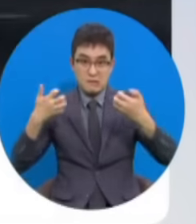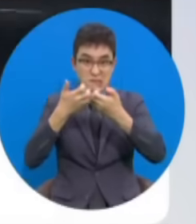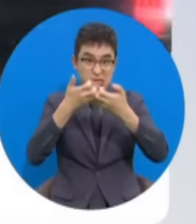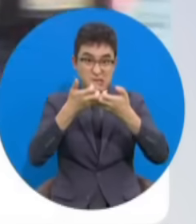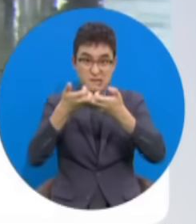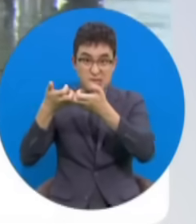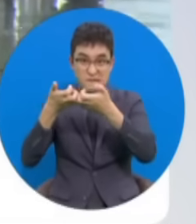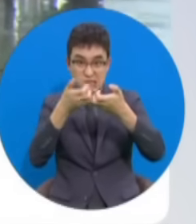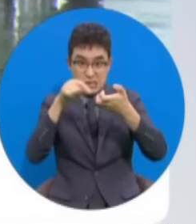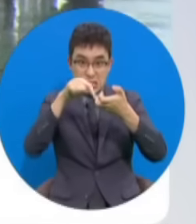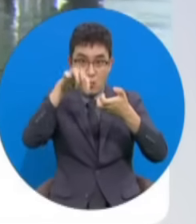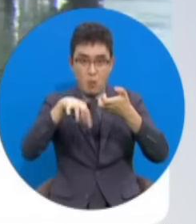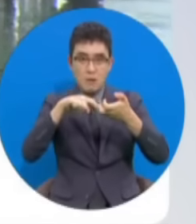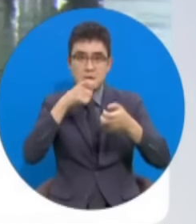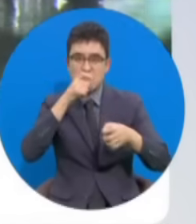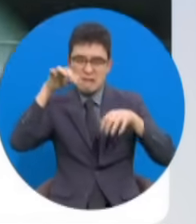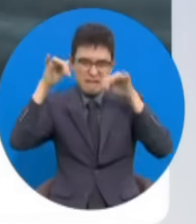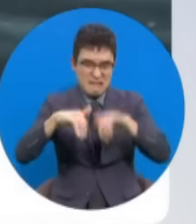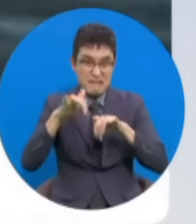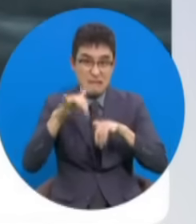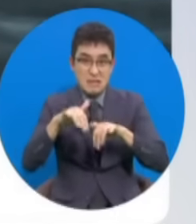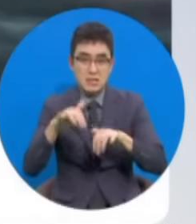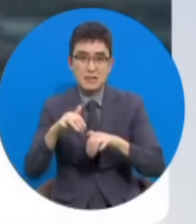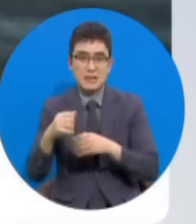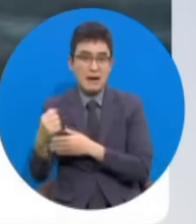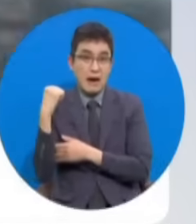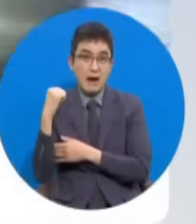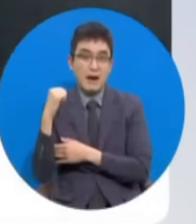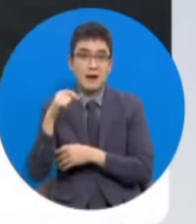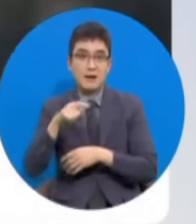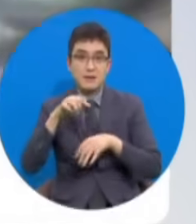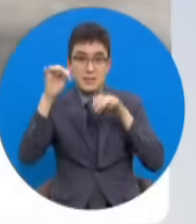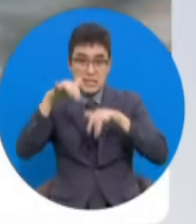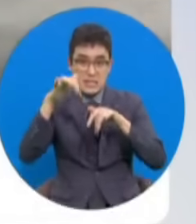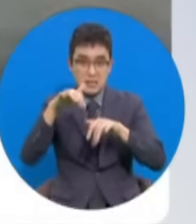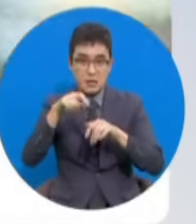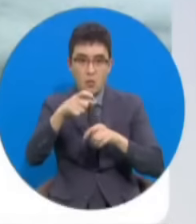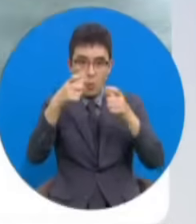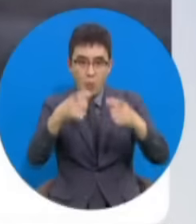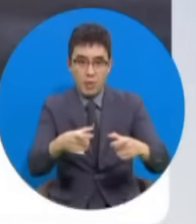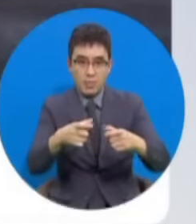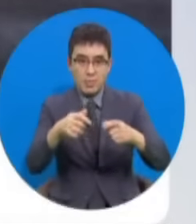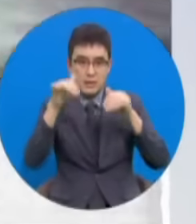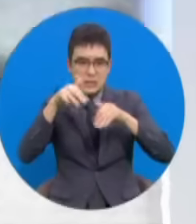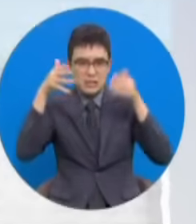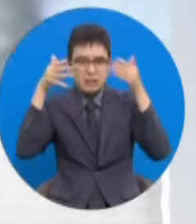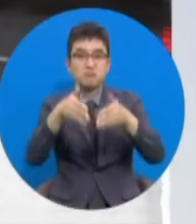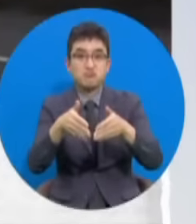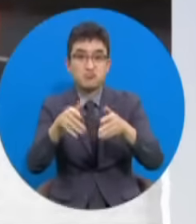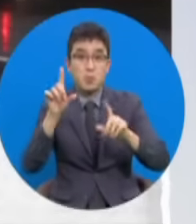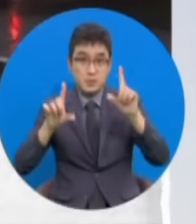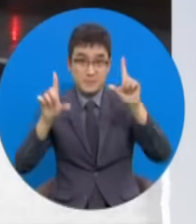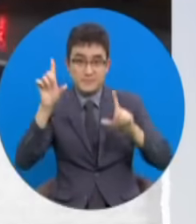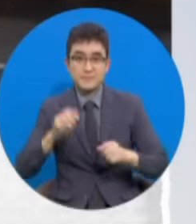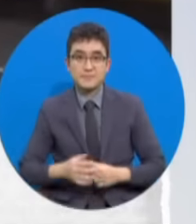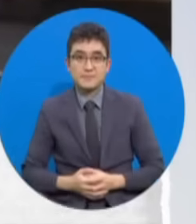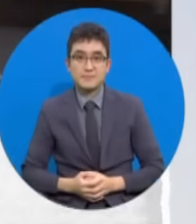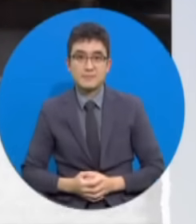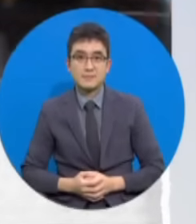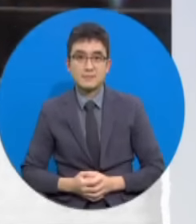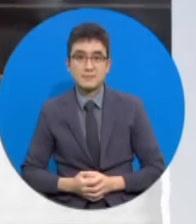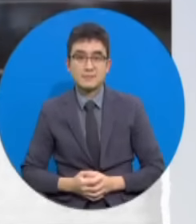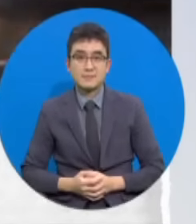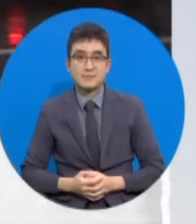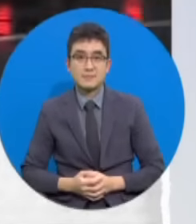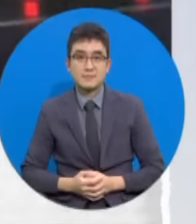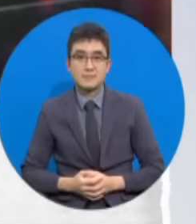굉장히 어떤 전모양의 형태의 강한 비가 시공간적으로 집중되는 그런 형태가 나타나고 있고요. 그리고 야행성